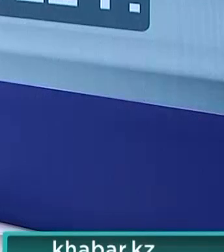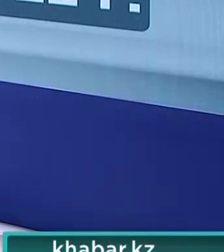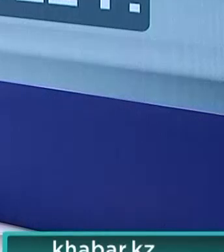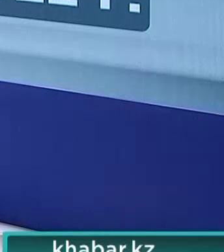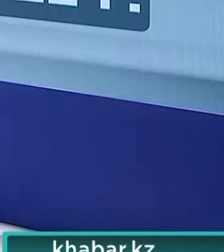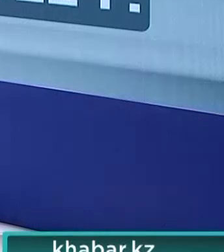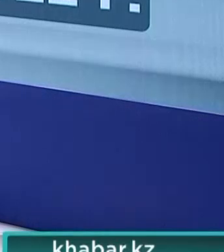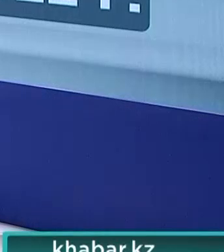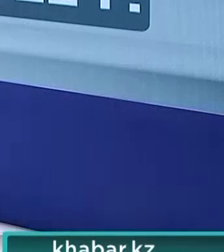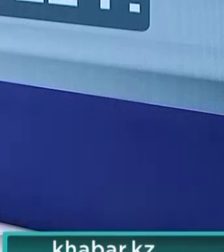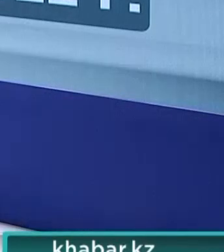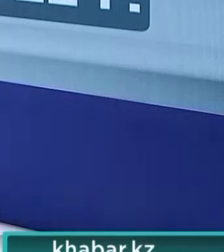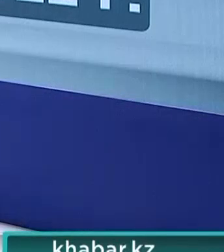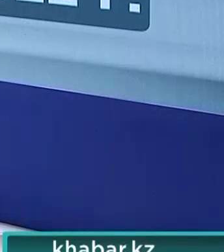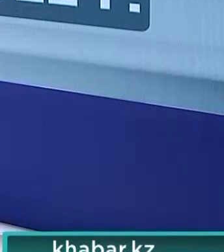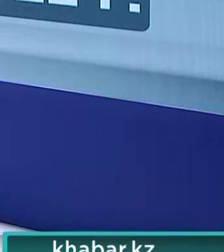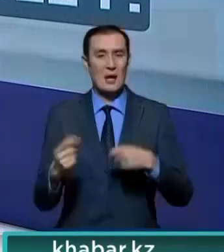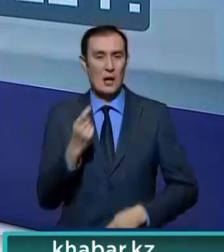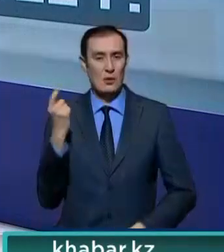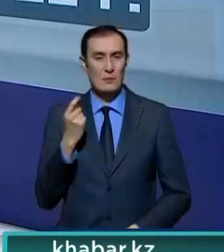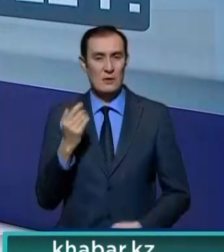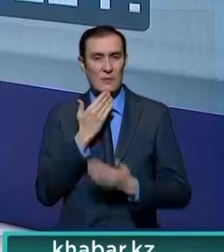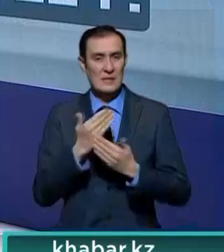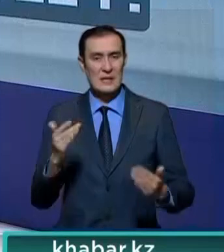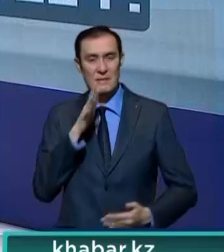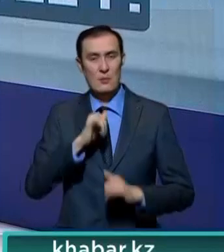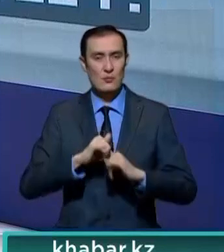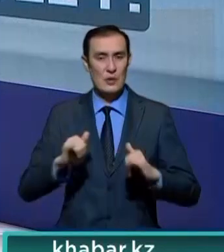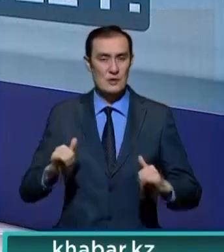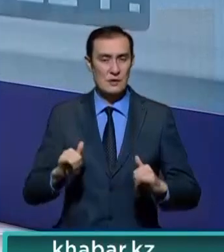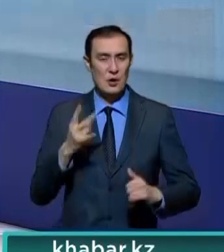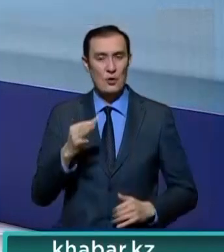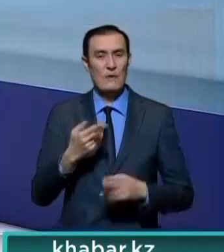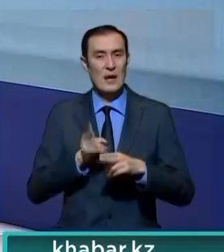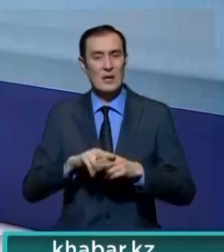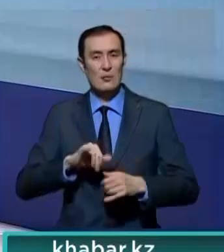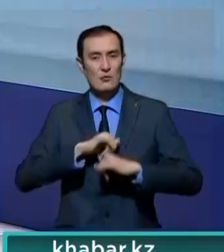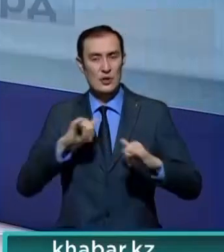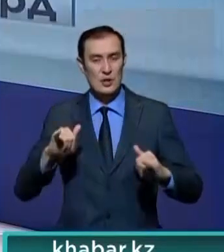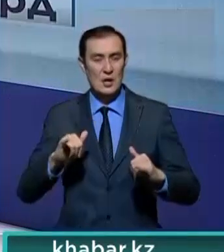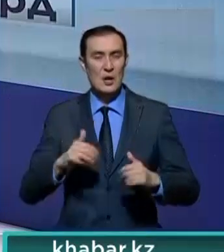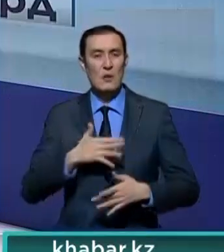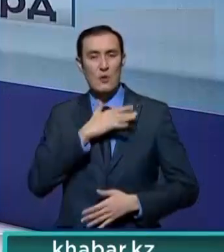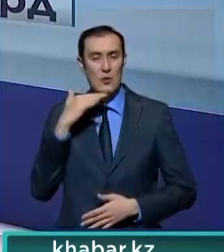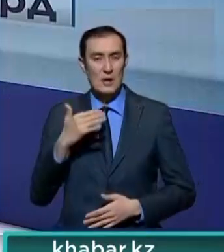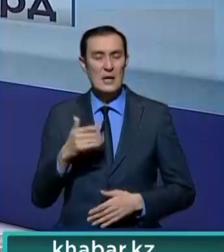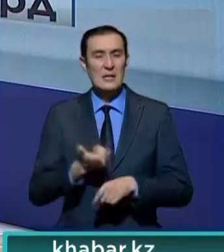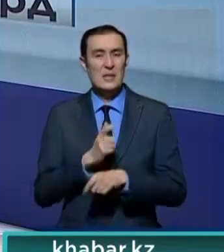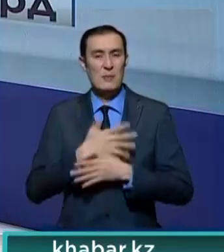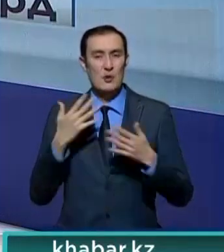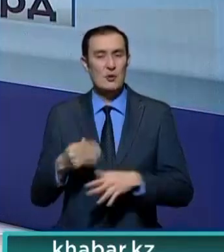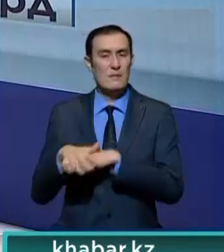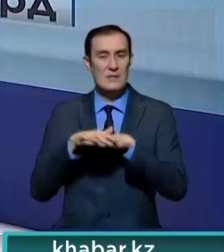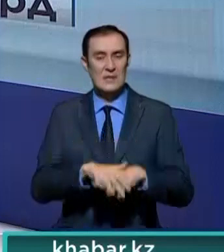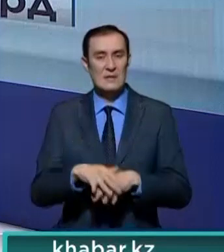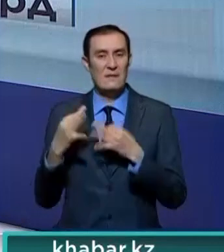объем капиталовложений в эту сферу экономики в последние годы растет. Однако в этом рост наиболее значительный. Самый большой объем